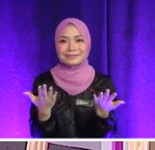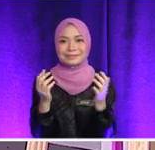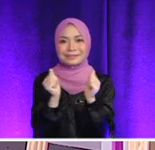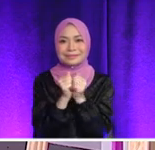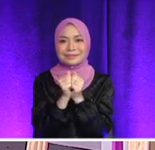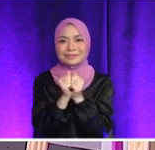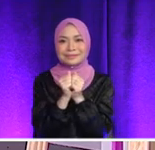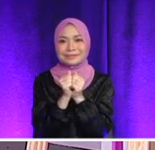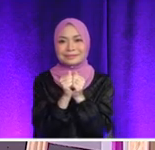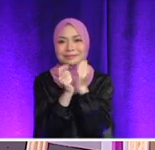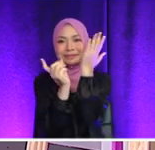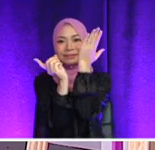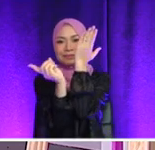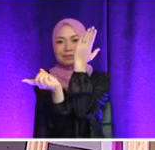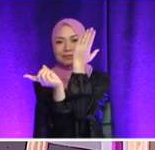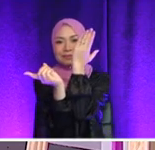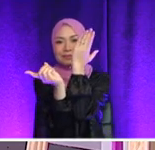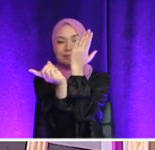selalunya batang